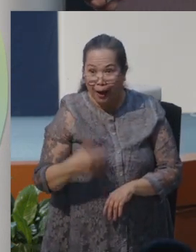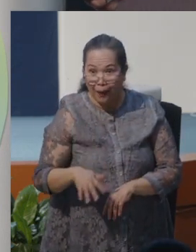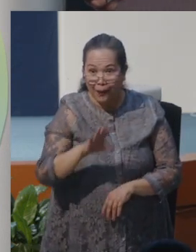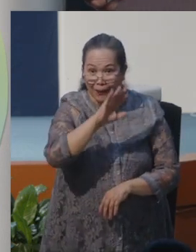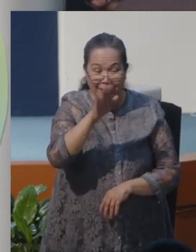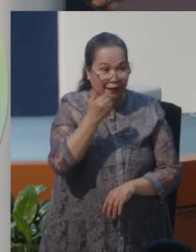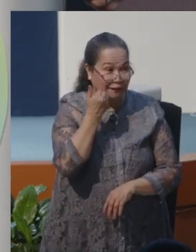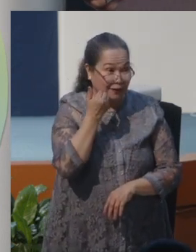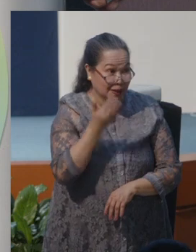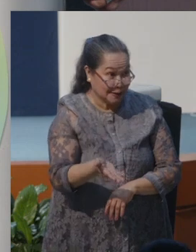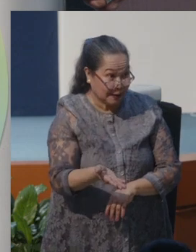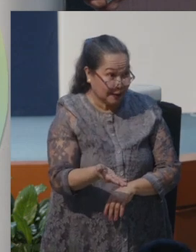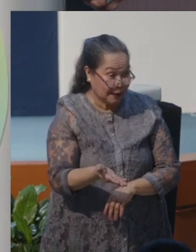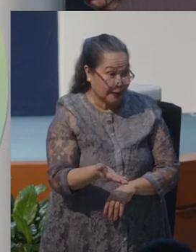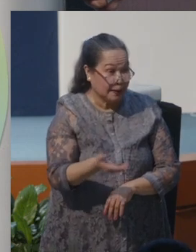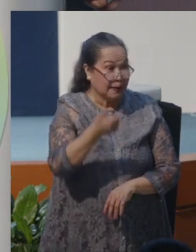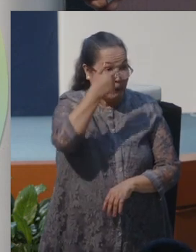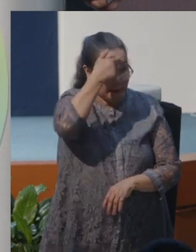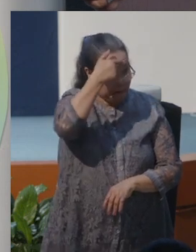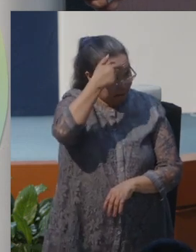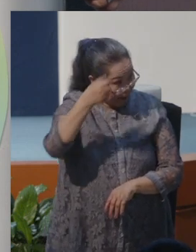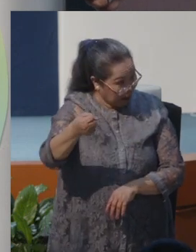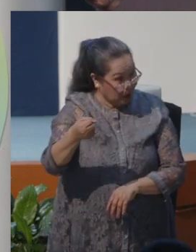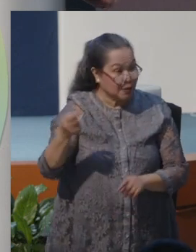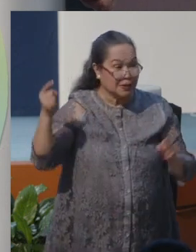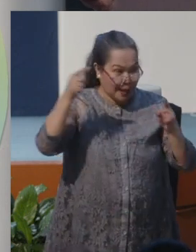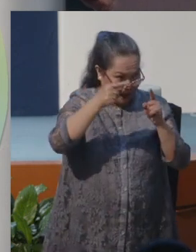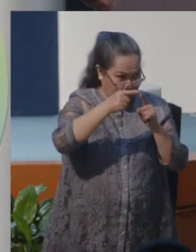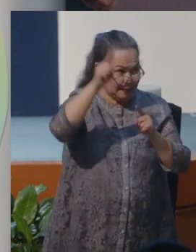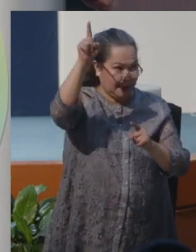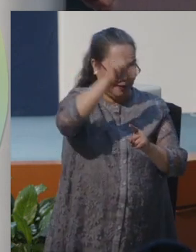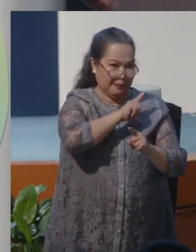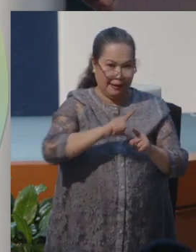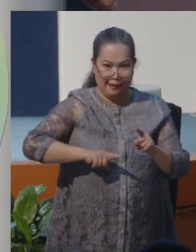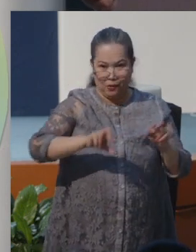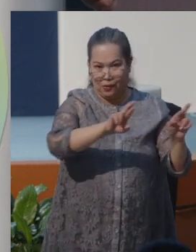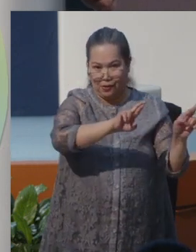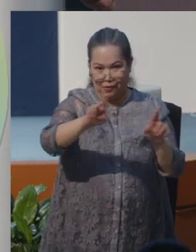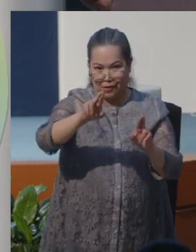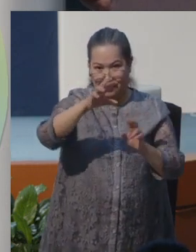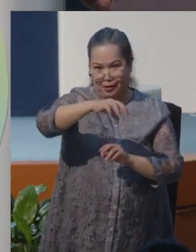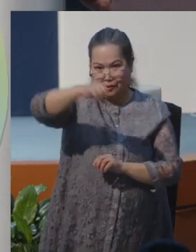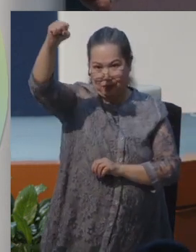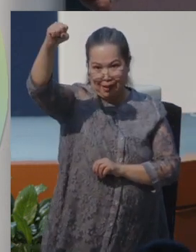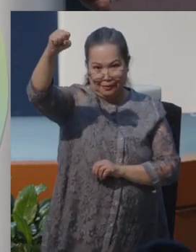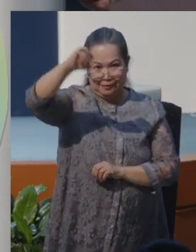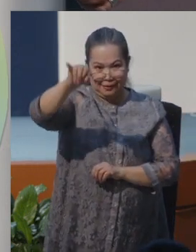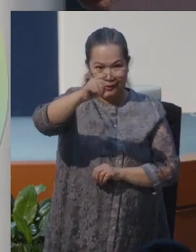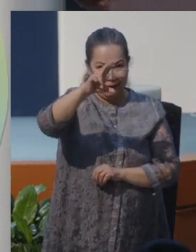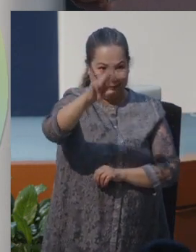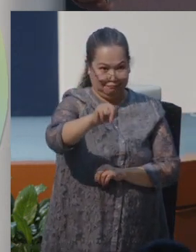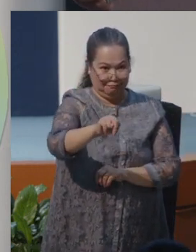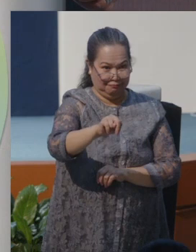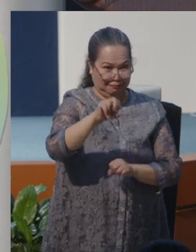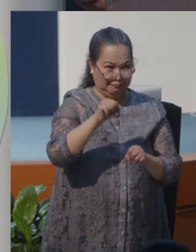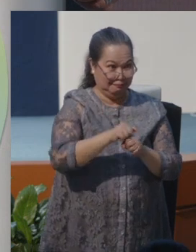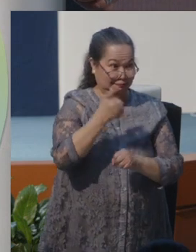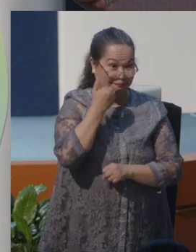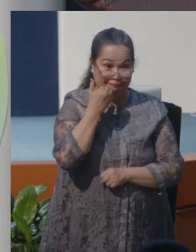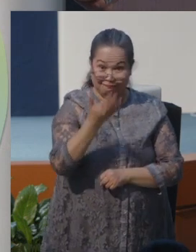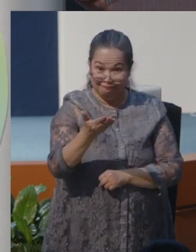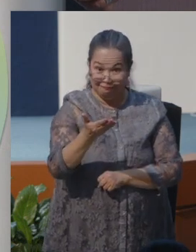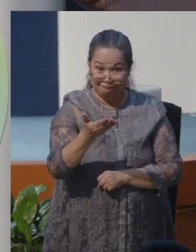he didn't die, sabi ni Sproul, until the Lord was ready to take him. So he died of